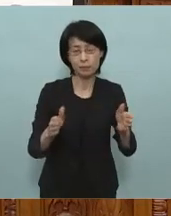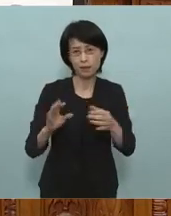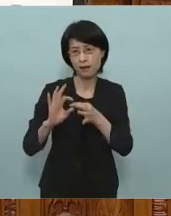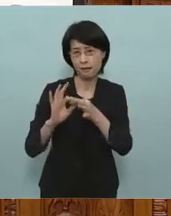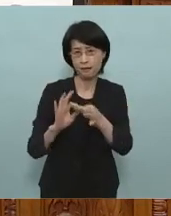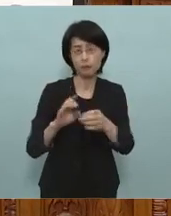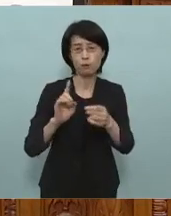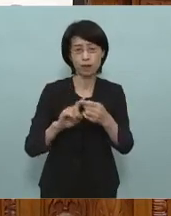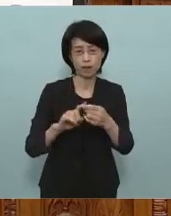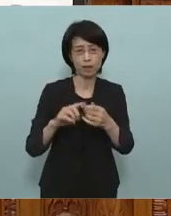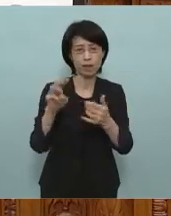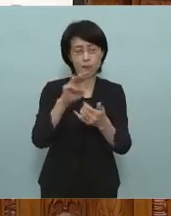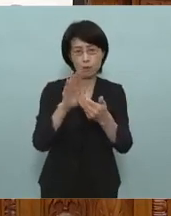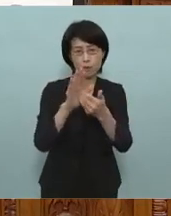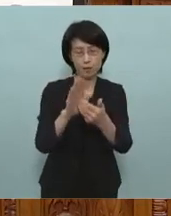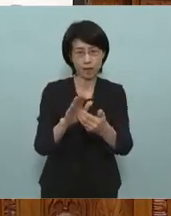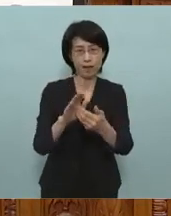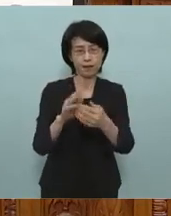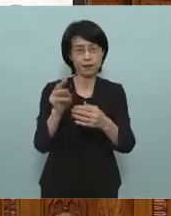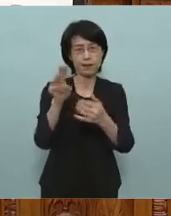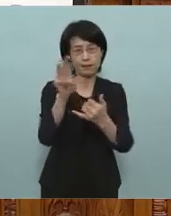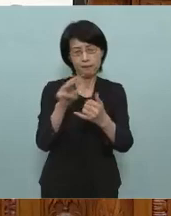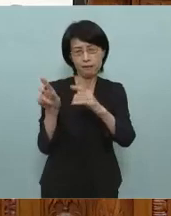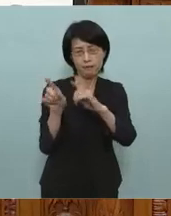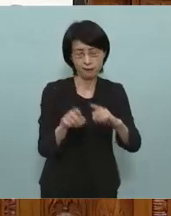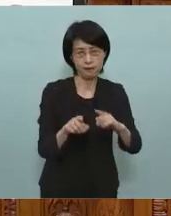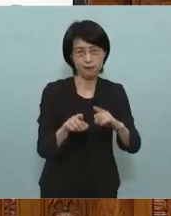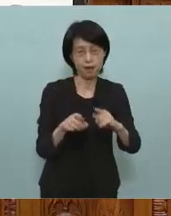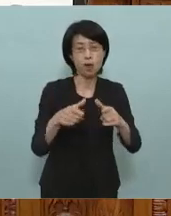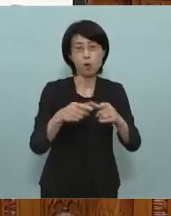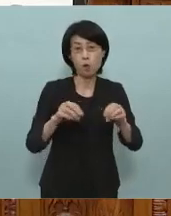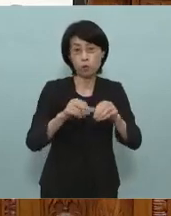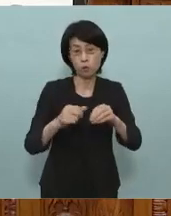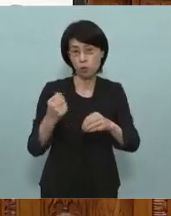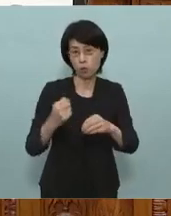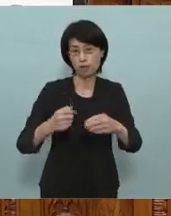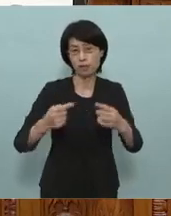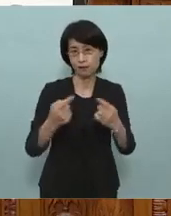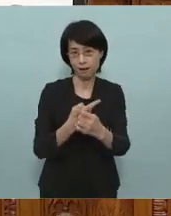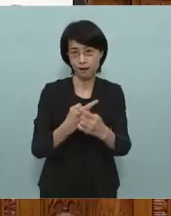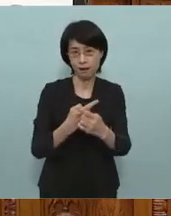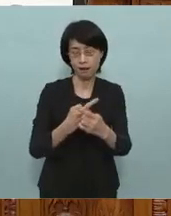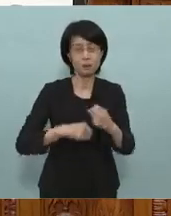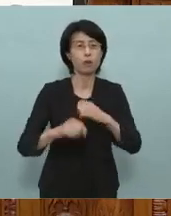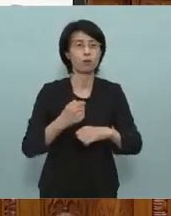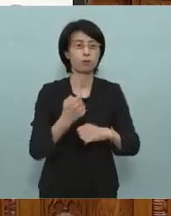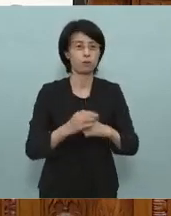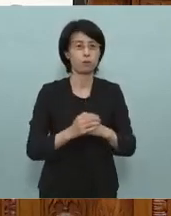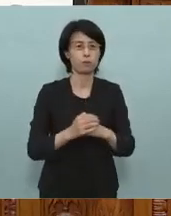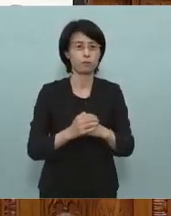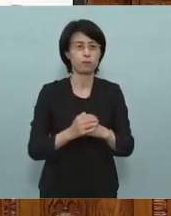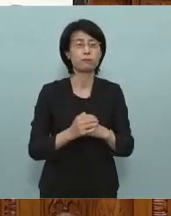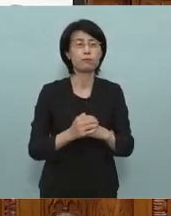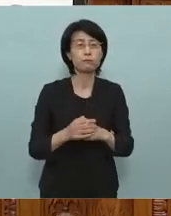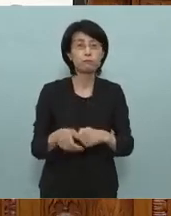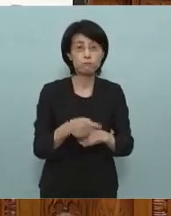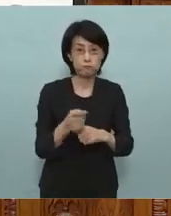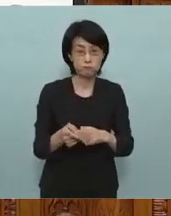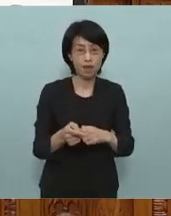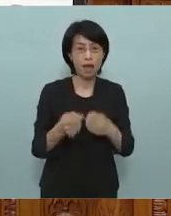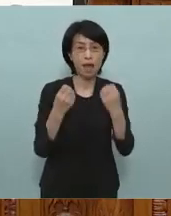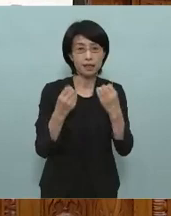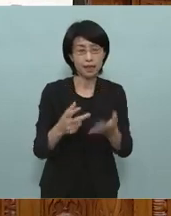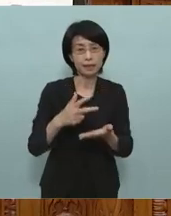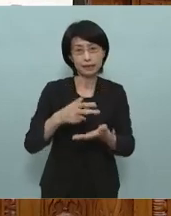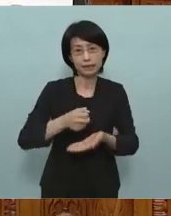に防災減災国土強靭化に取り組みますまた新しい資本主義